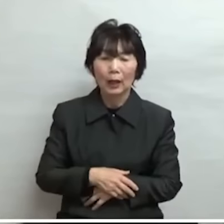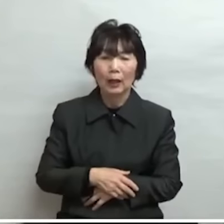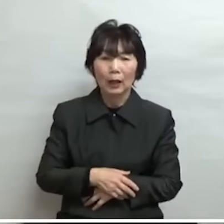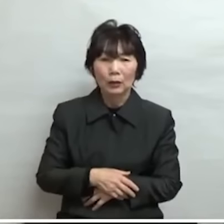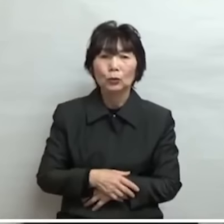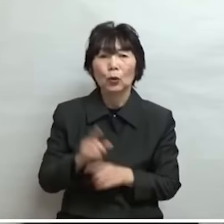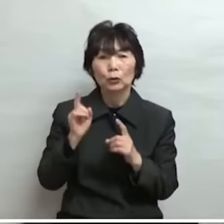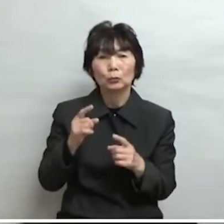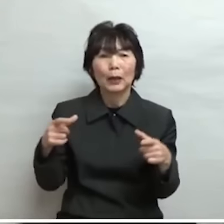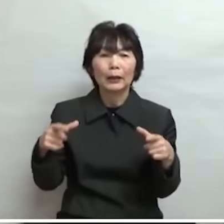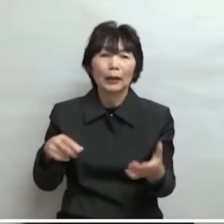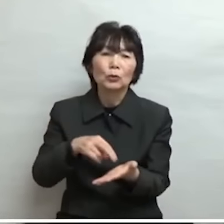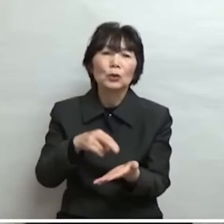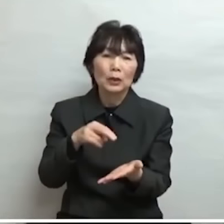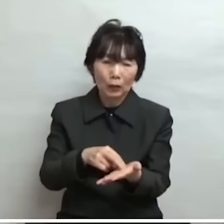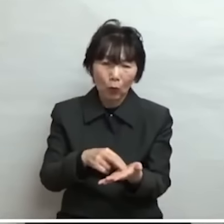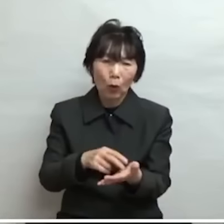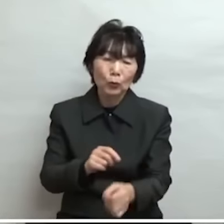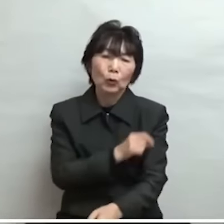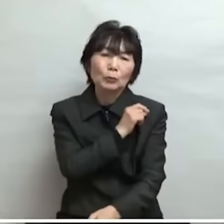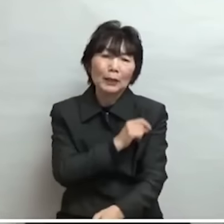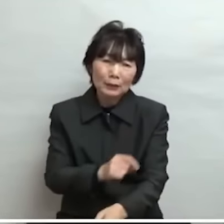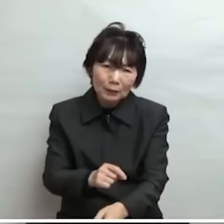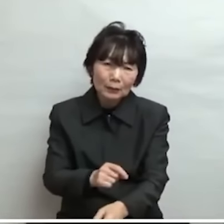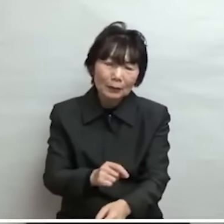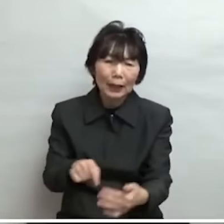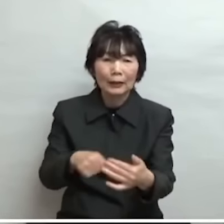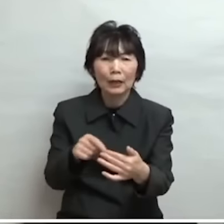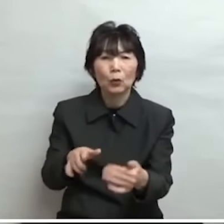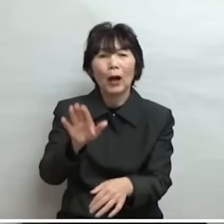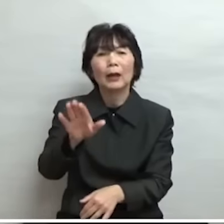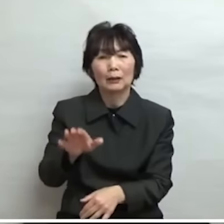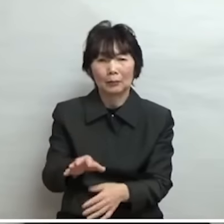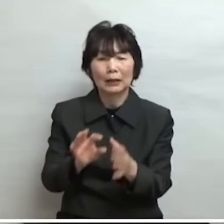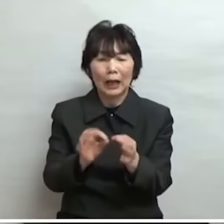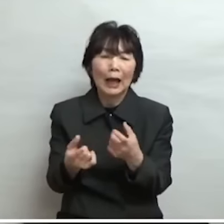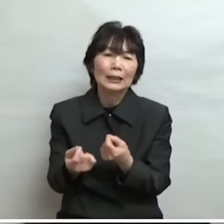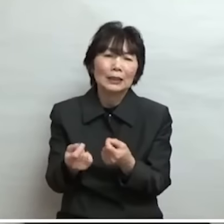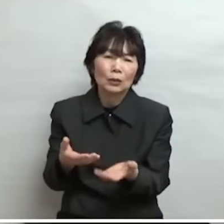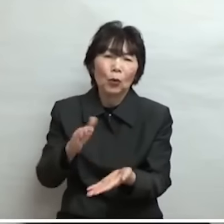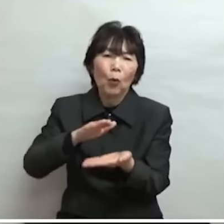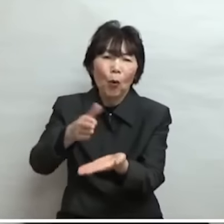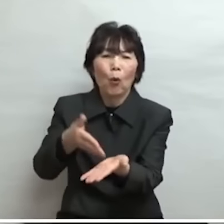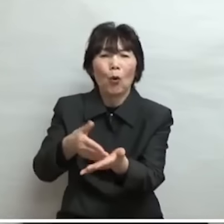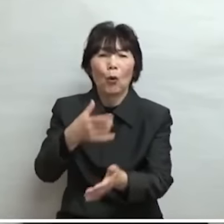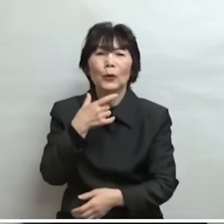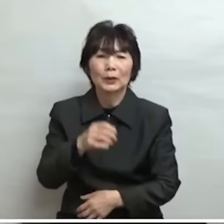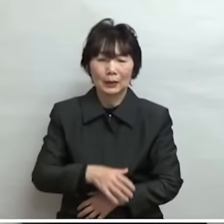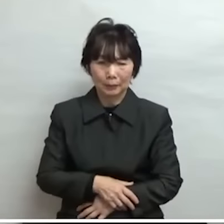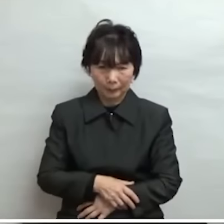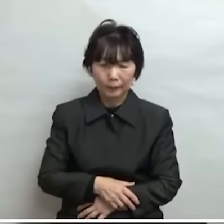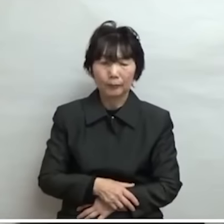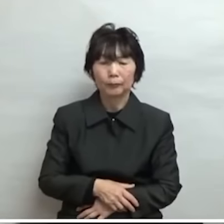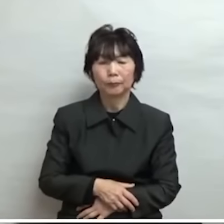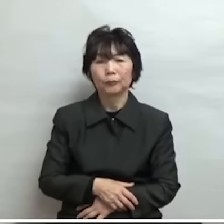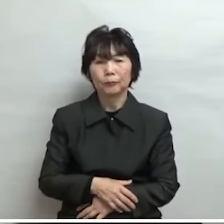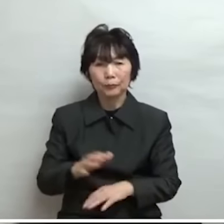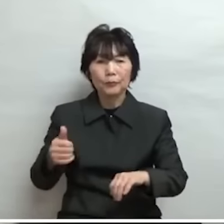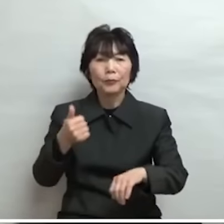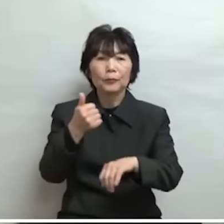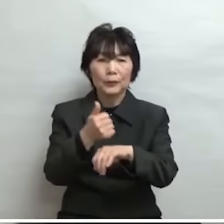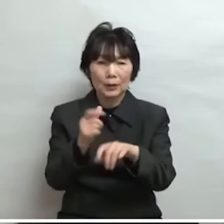ースがあったわけですから、それはきちんと伝える必要があると思うんですが、いかがでしょうか。はい、 先ほど草壁さん